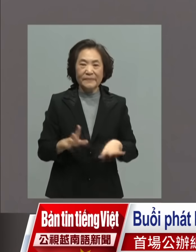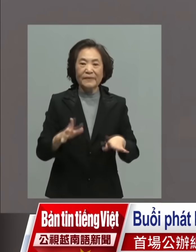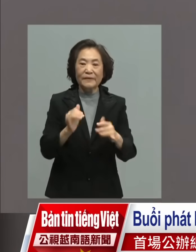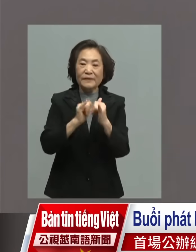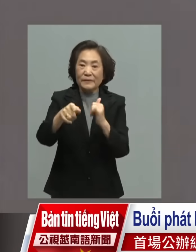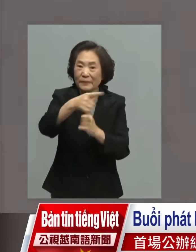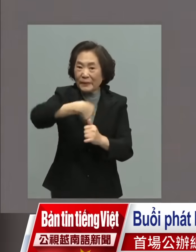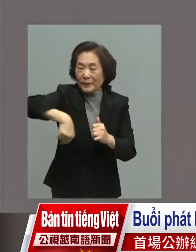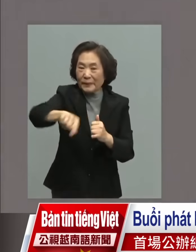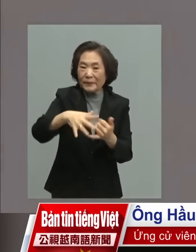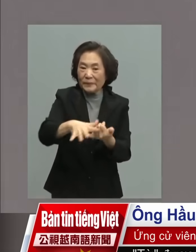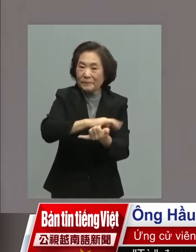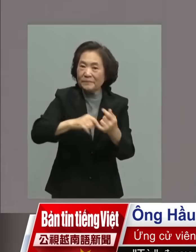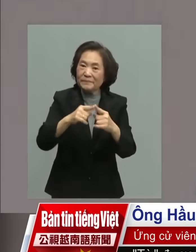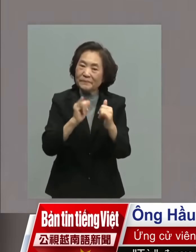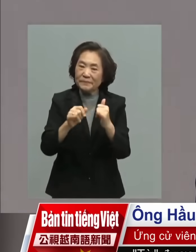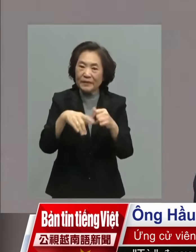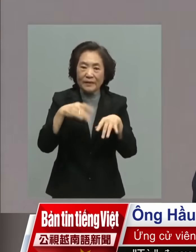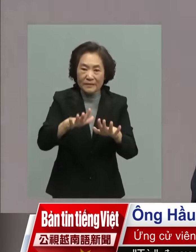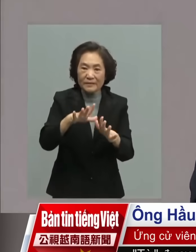nước.